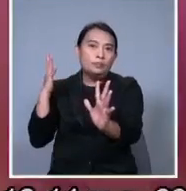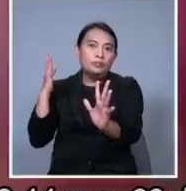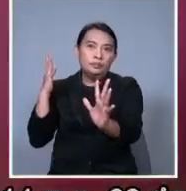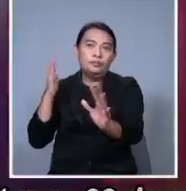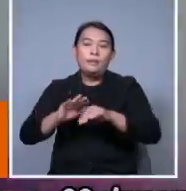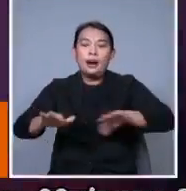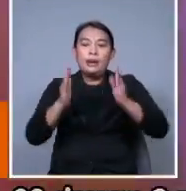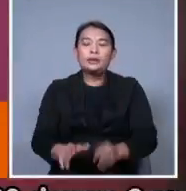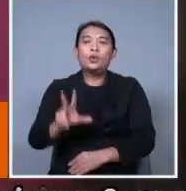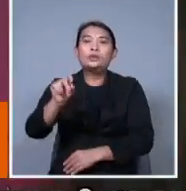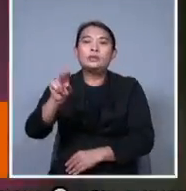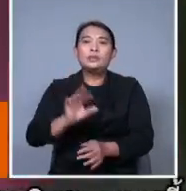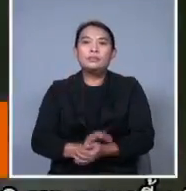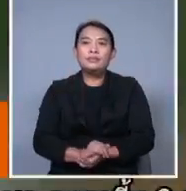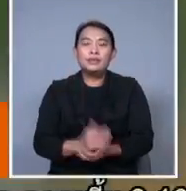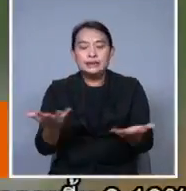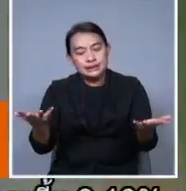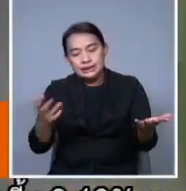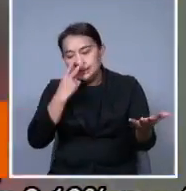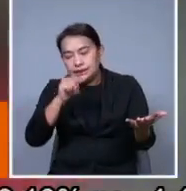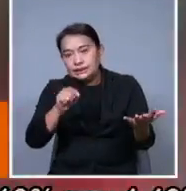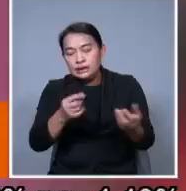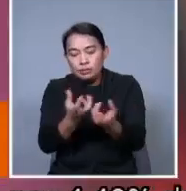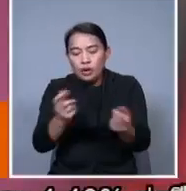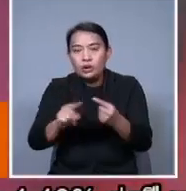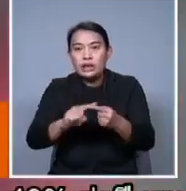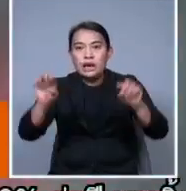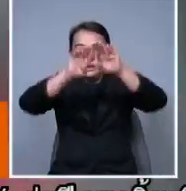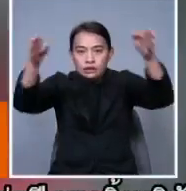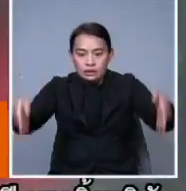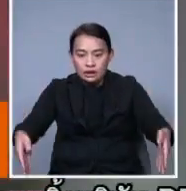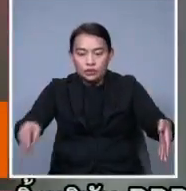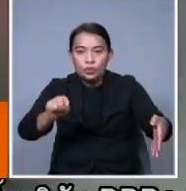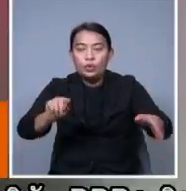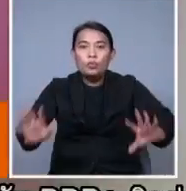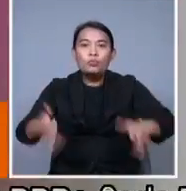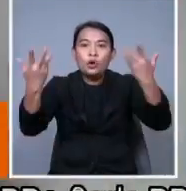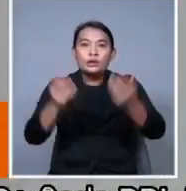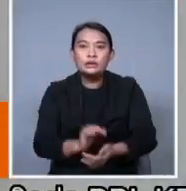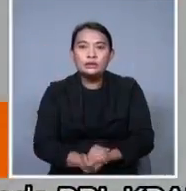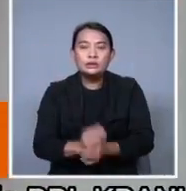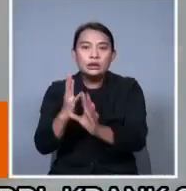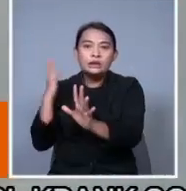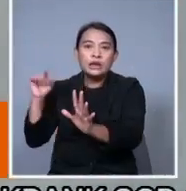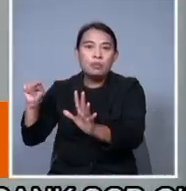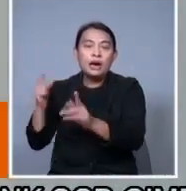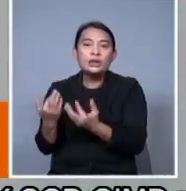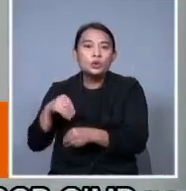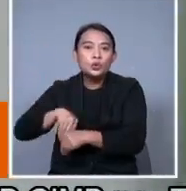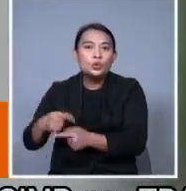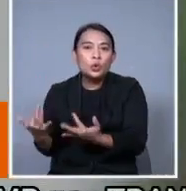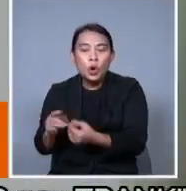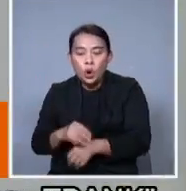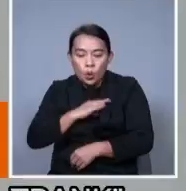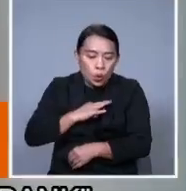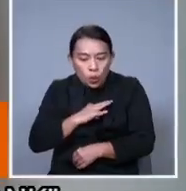กว่า30คนแต่ก็เกิดเหตุไม่คาดฝันเมื่อสิ่งของภายในตู้กำลังจะหมดแล้วชาวบ้านที่รออยู่ท้ายแถวเนี่ยเกรงว่าเดี๋ยวตัวเองจะไม่ได้ไ